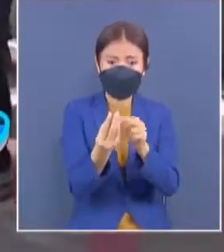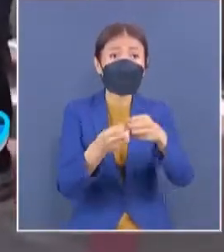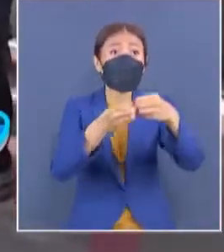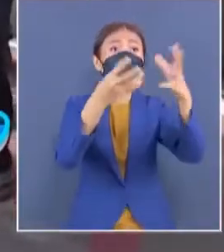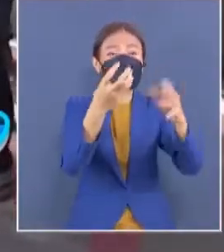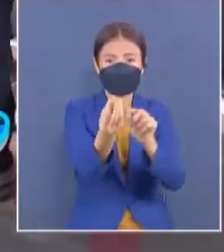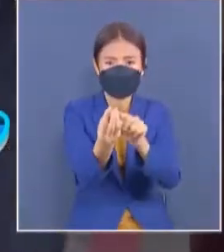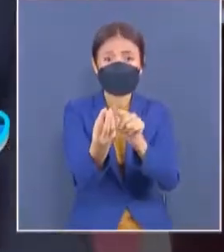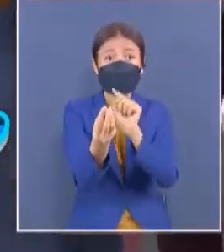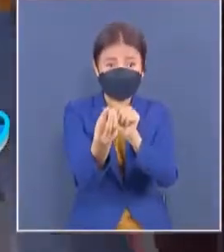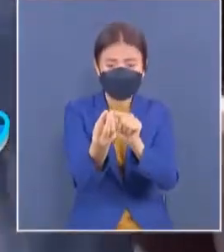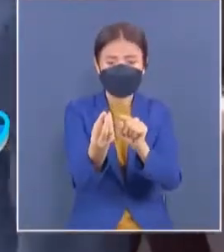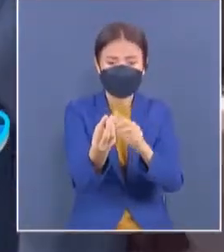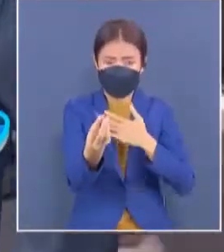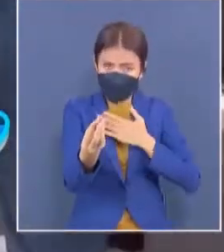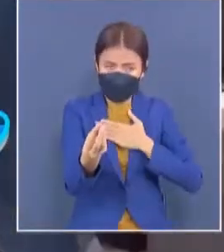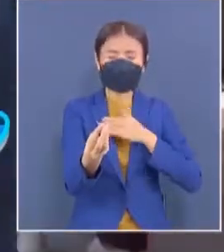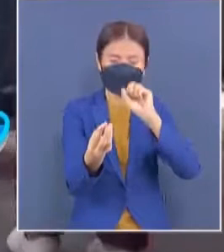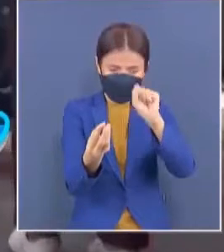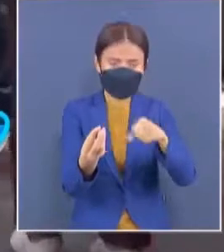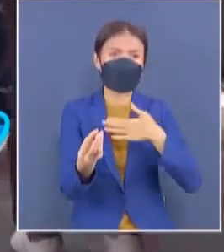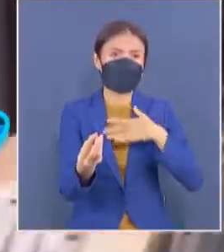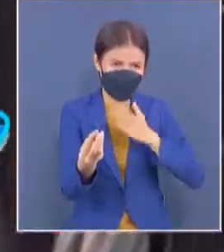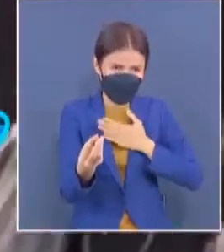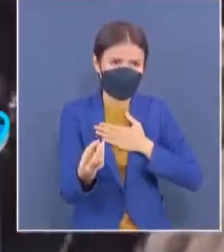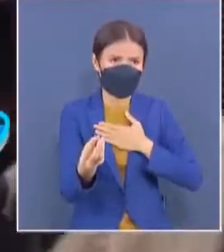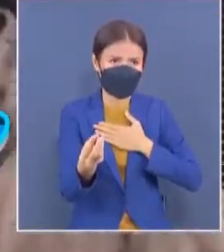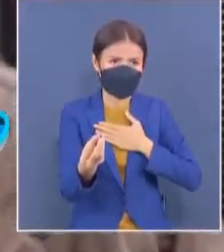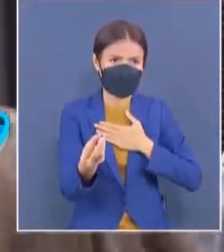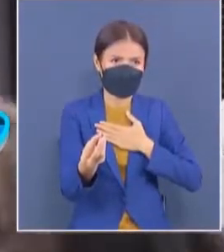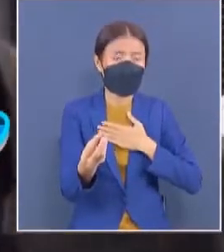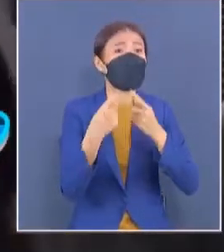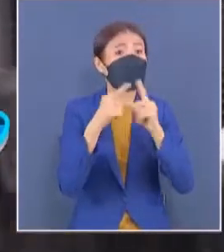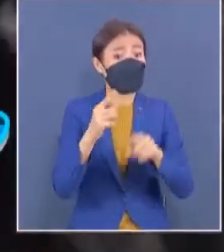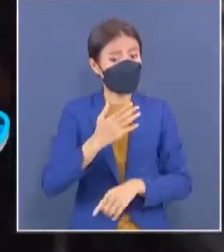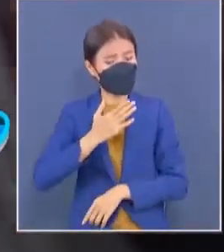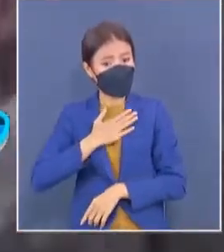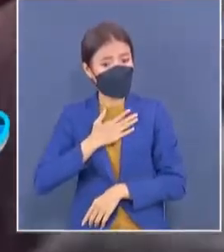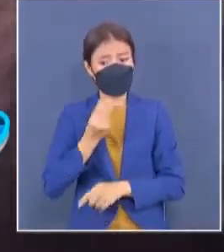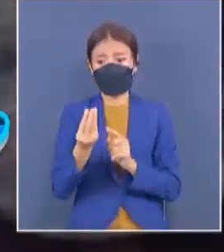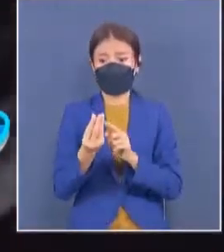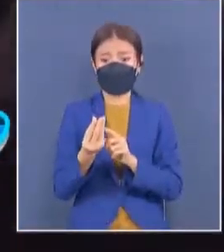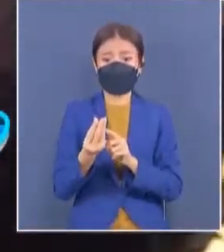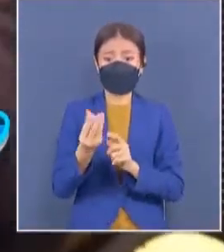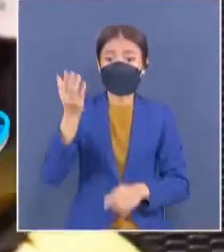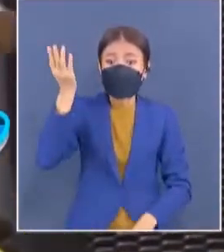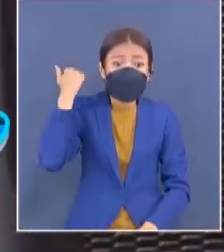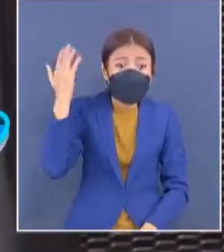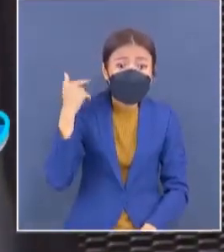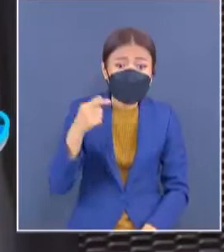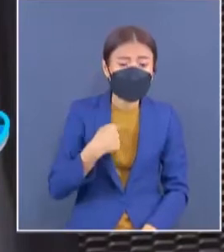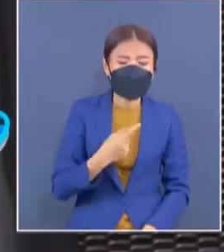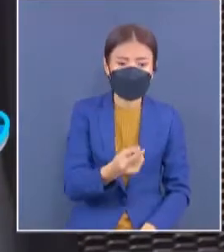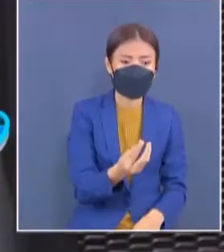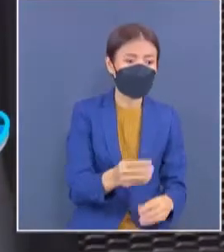ของควันสีจริงครับที่ตรวจยึดได้ในบ้านพักแต่ปฏิเสธว่าไม่ใช่เจ้าของประทัดลูกบอลและประทัดไข่มังก